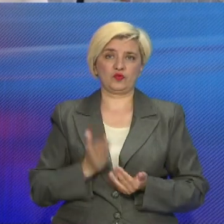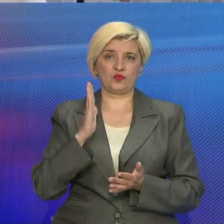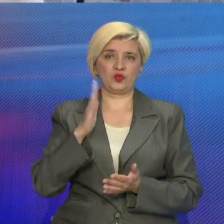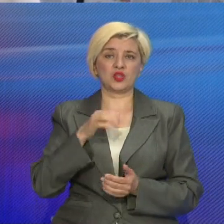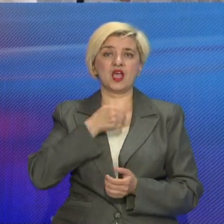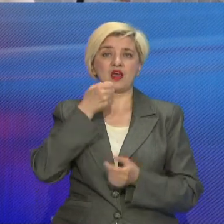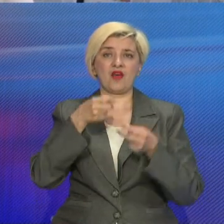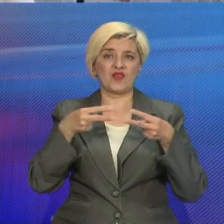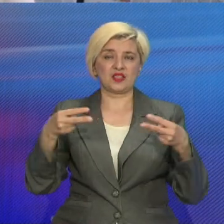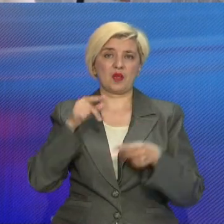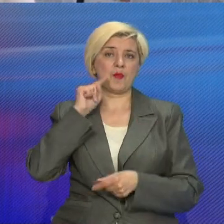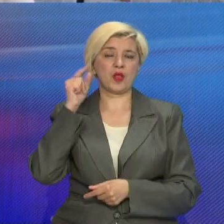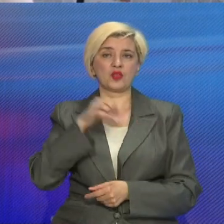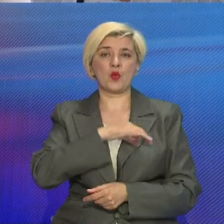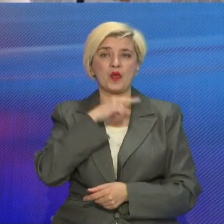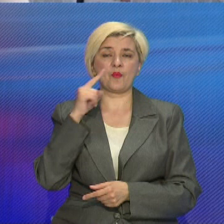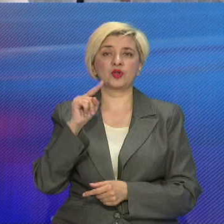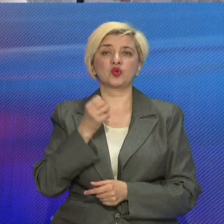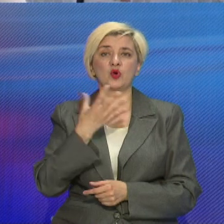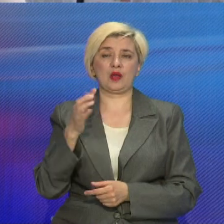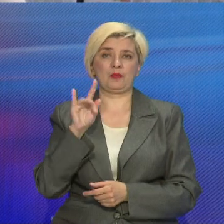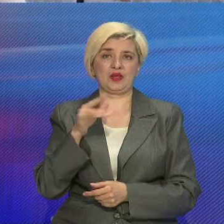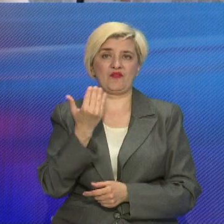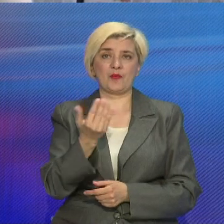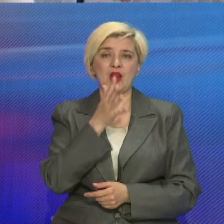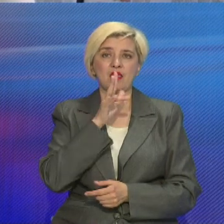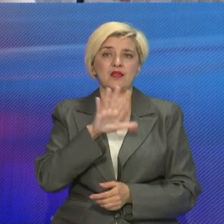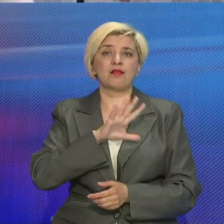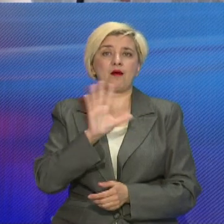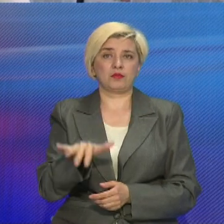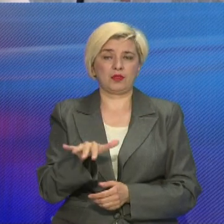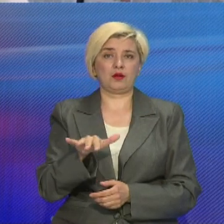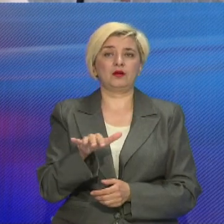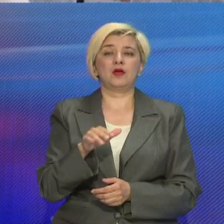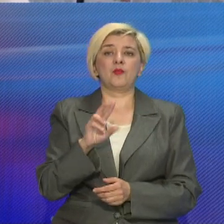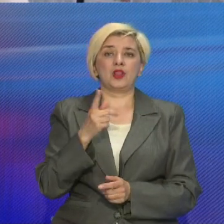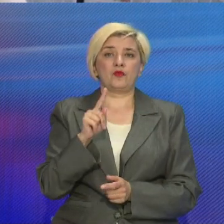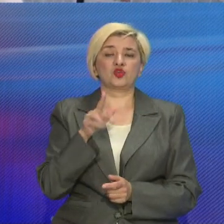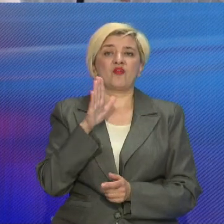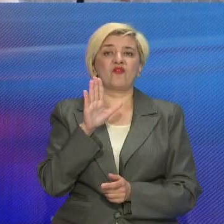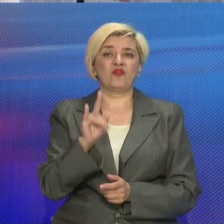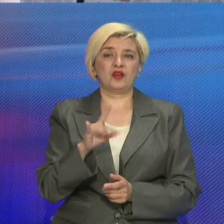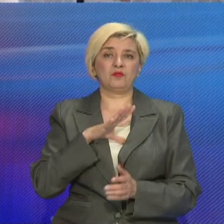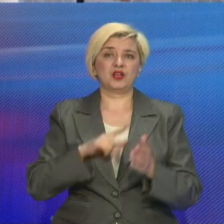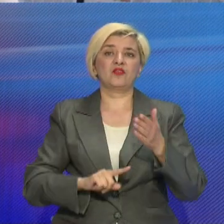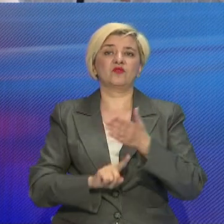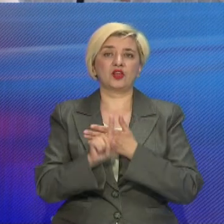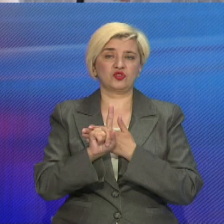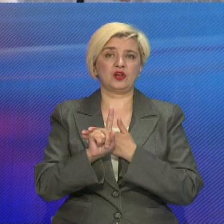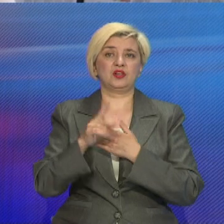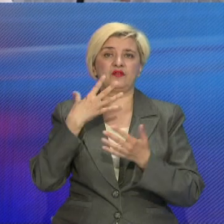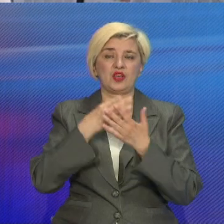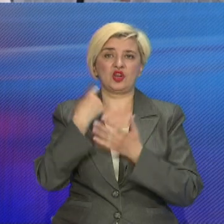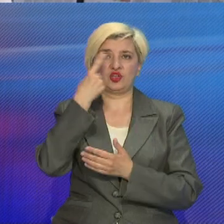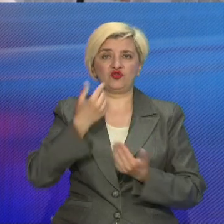сколько бы вам лет не было, потому что вы стояли у истоков зарождения своей личной жизни и зарождения страны.